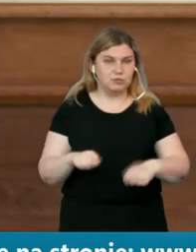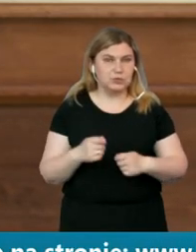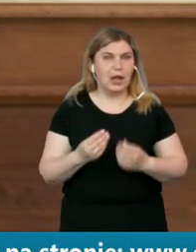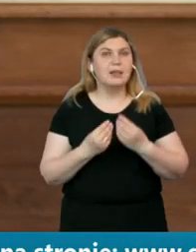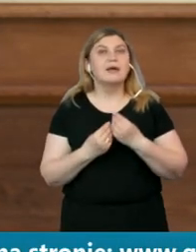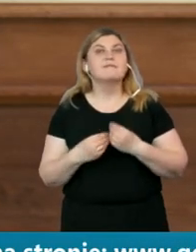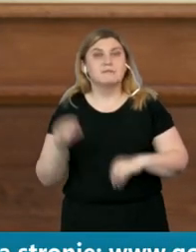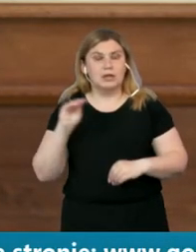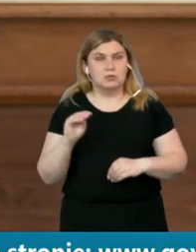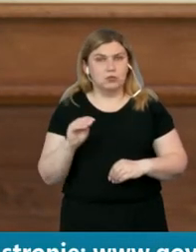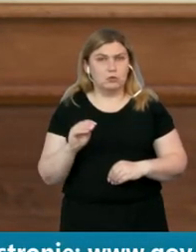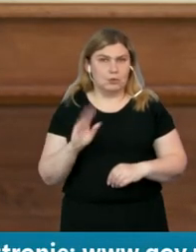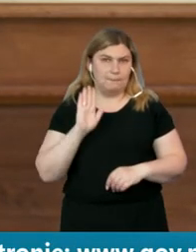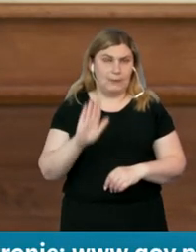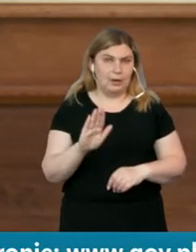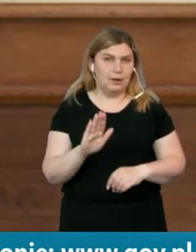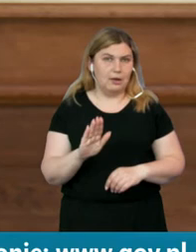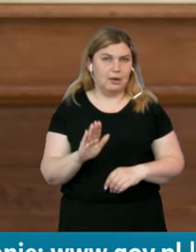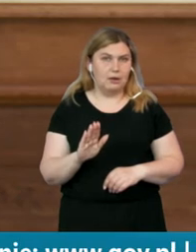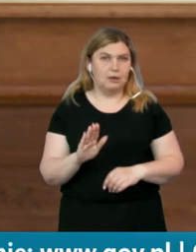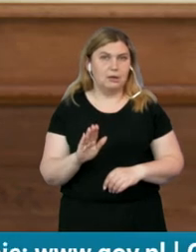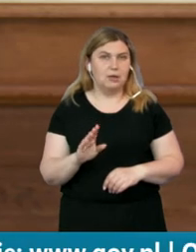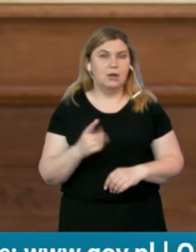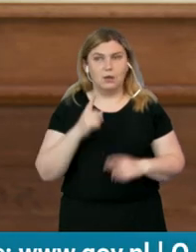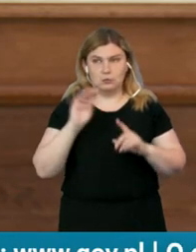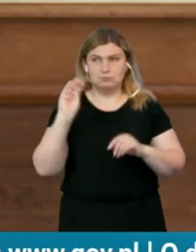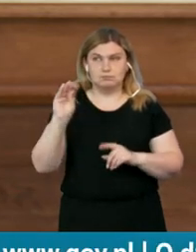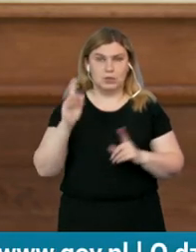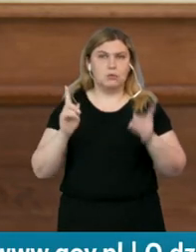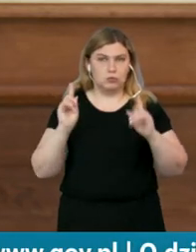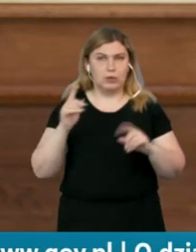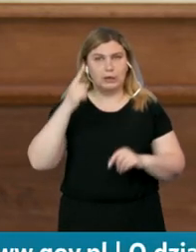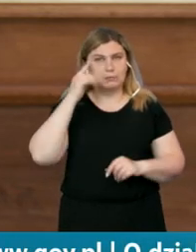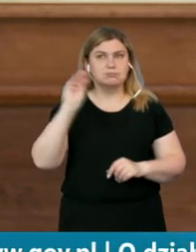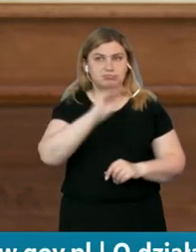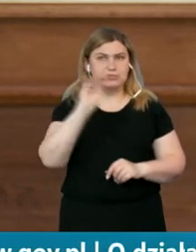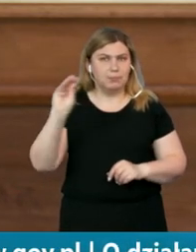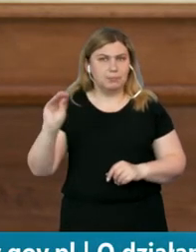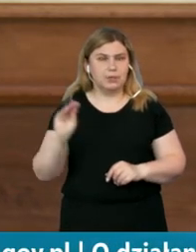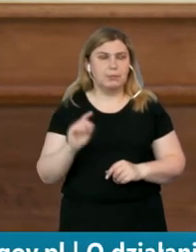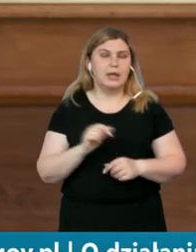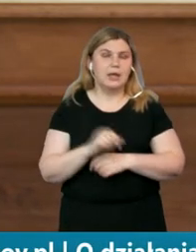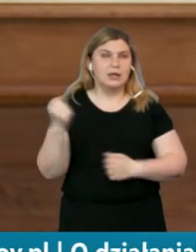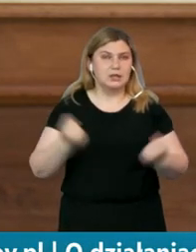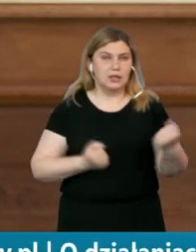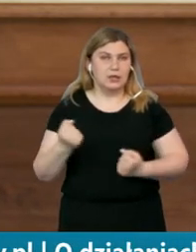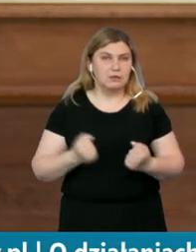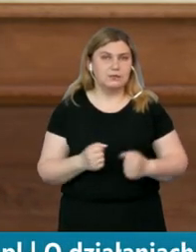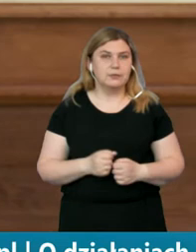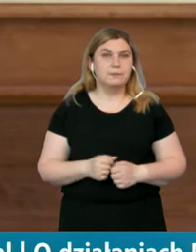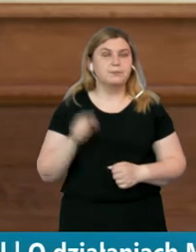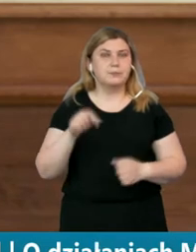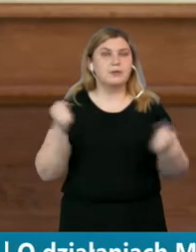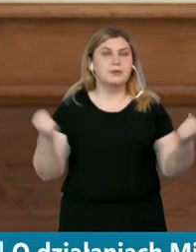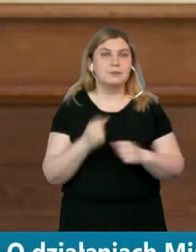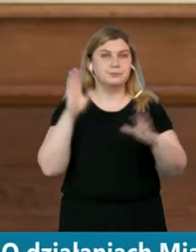takową posiada, więc zwrócimy na to oczywiście uwagę i przypomnimy o tym kierowcom. Natomiast to działanie